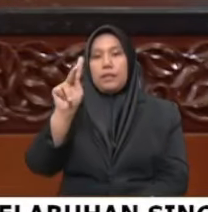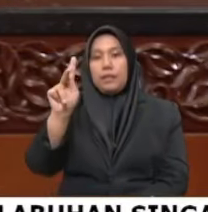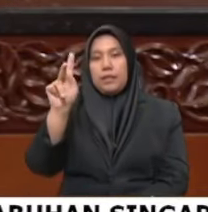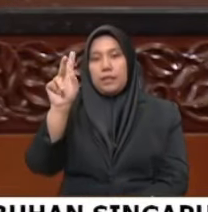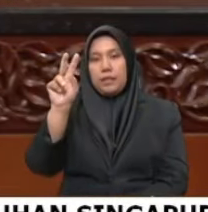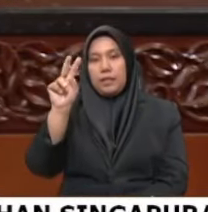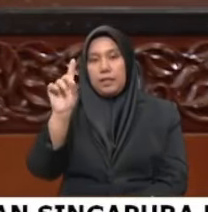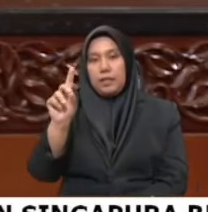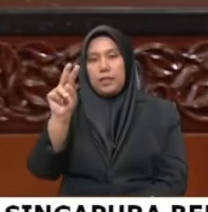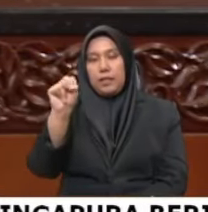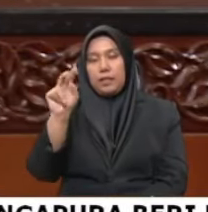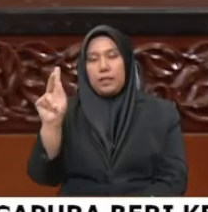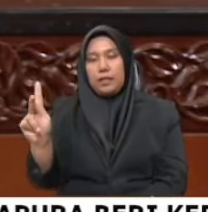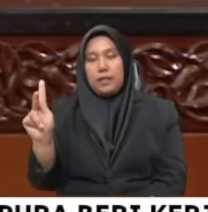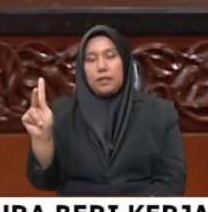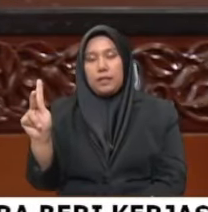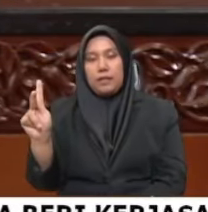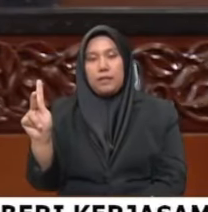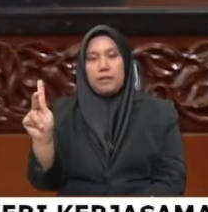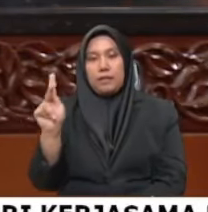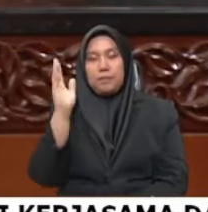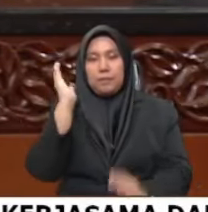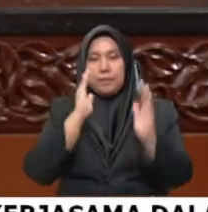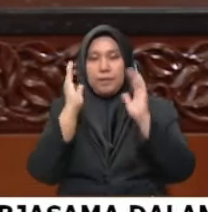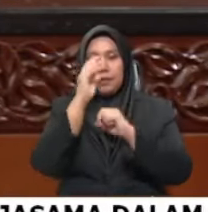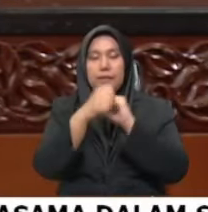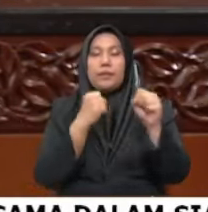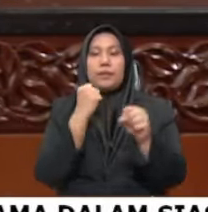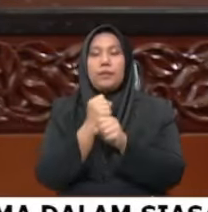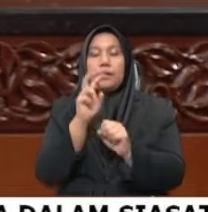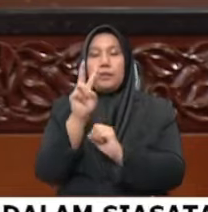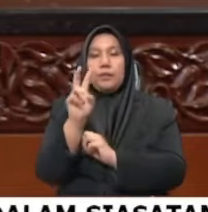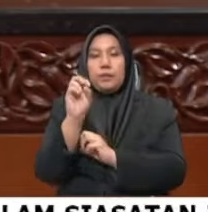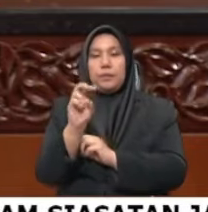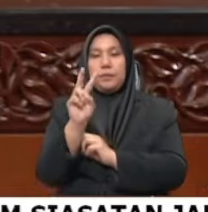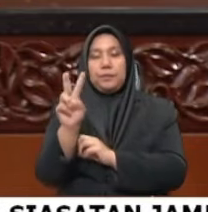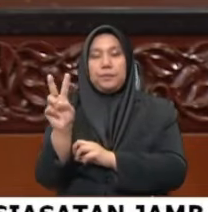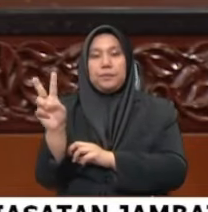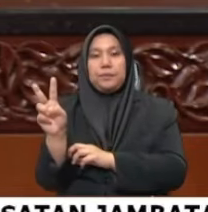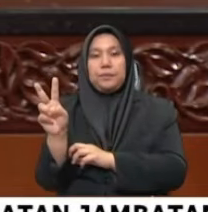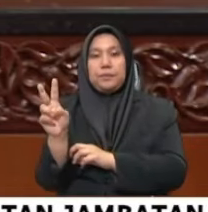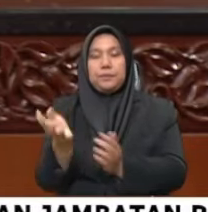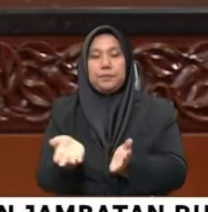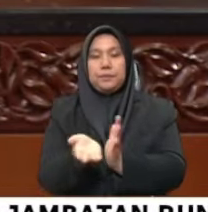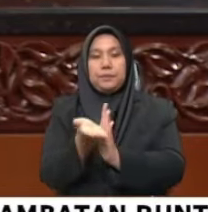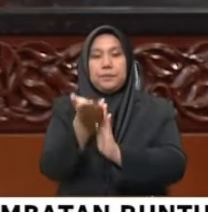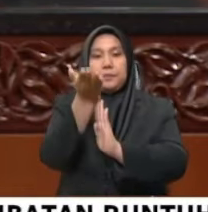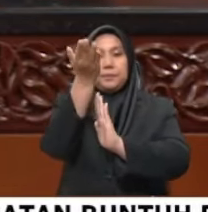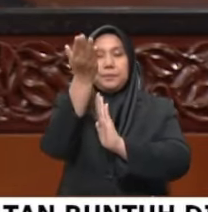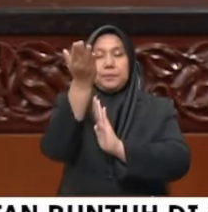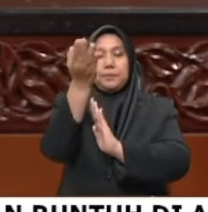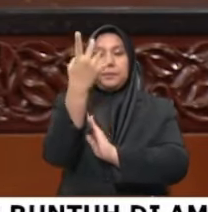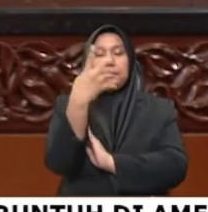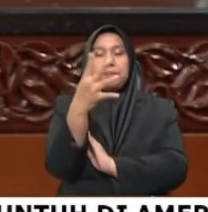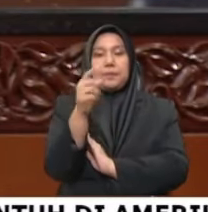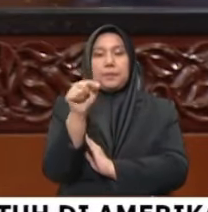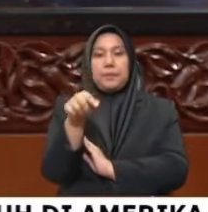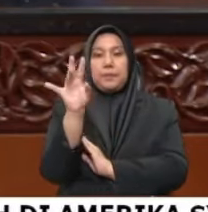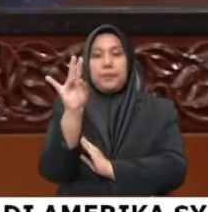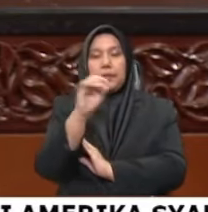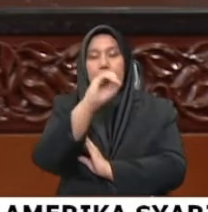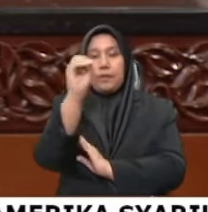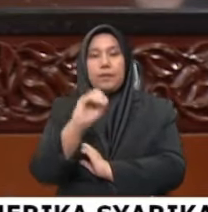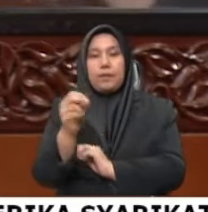KDNK Malaysia pada tahun 2022. Peningkatan sebanyak 14.7%